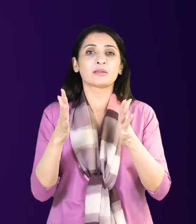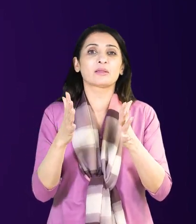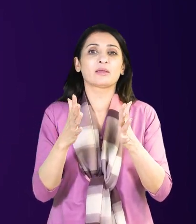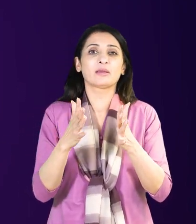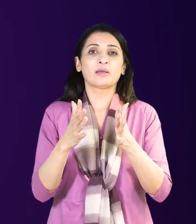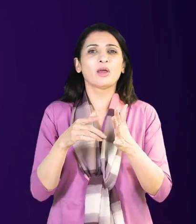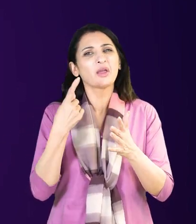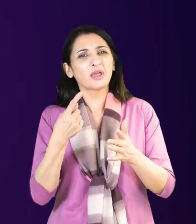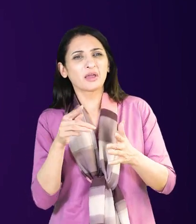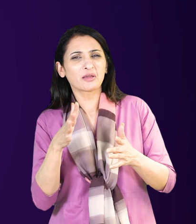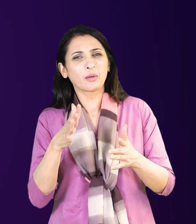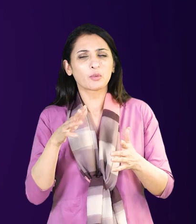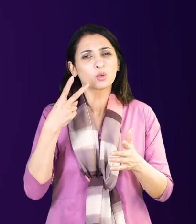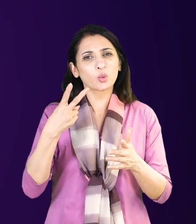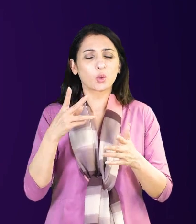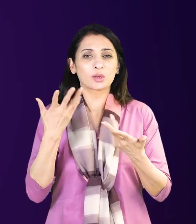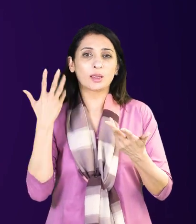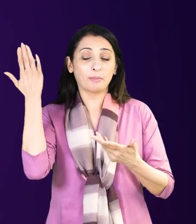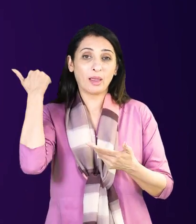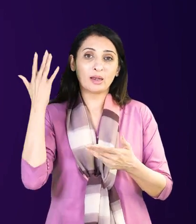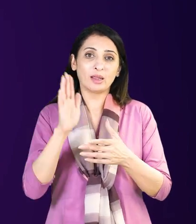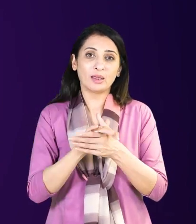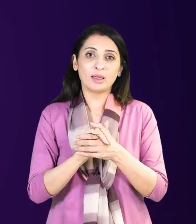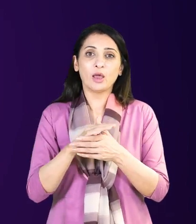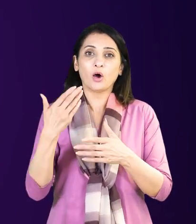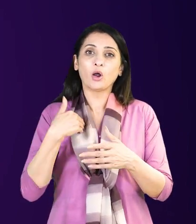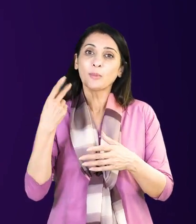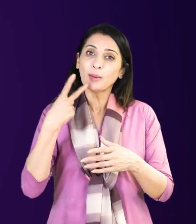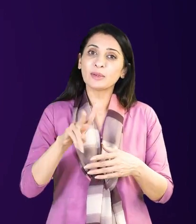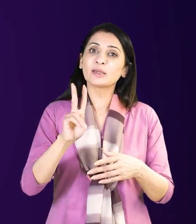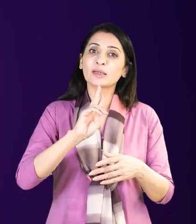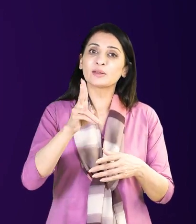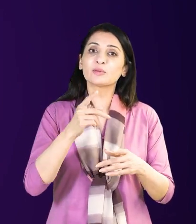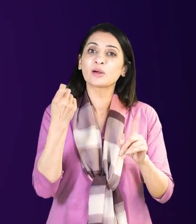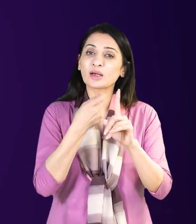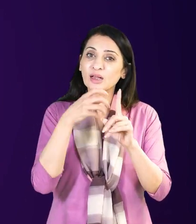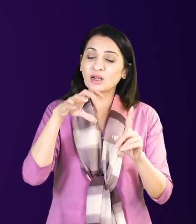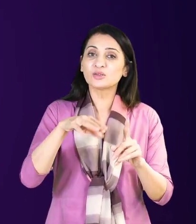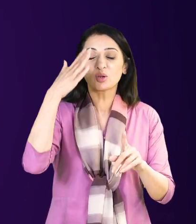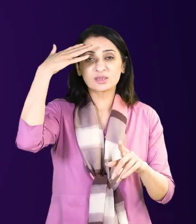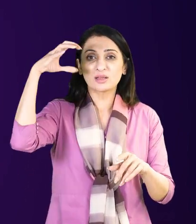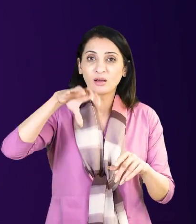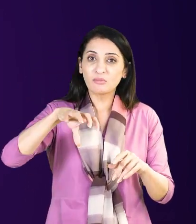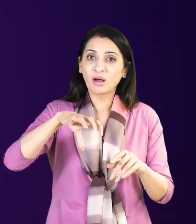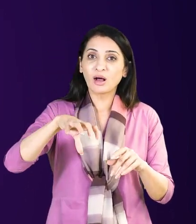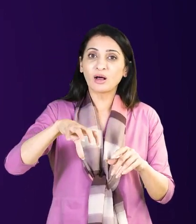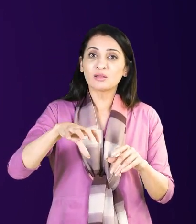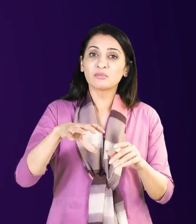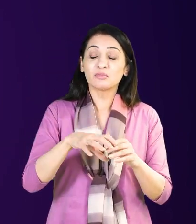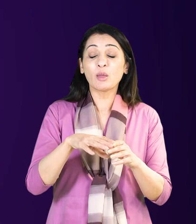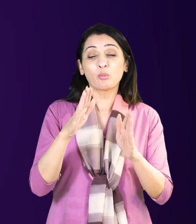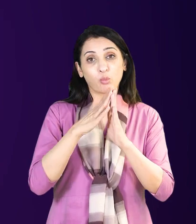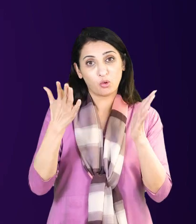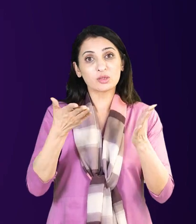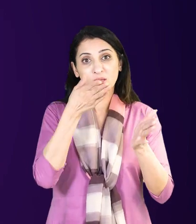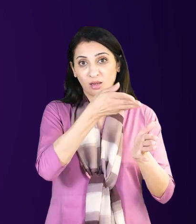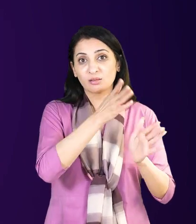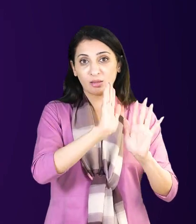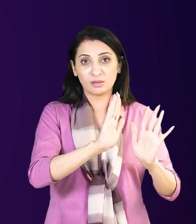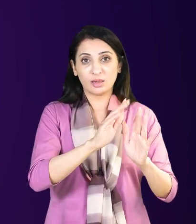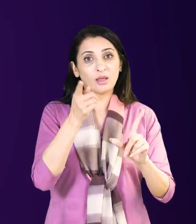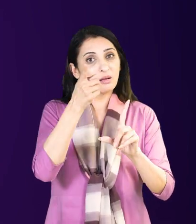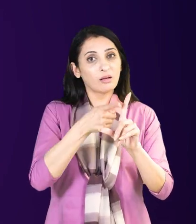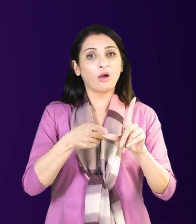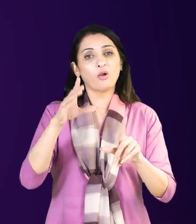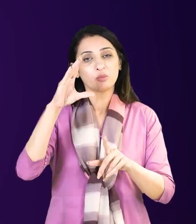सवाल ही नहीं थे, सिर्फ हार्डली लाइक एक दो थे। और आई ऑलवेज से दिस दैट कराची और इस्लामाबाद का एक्सपोजर इसमें कहीं